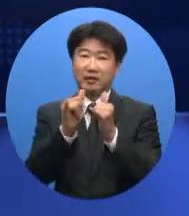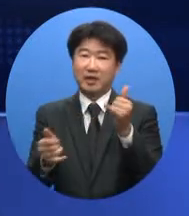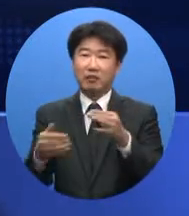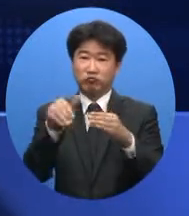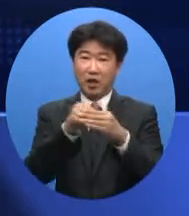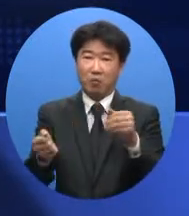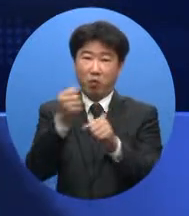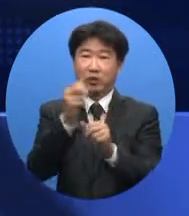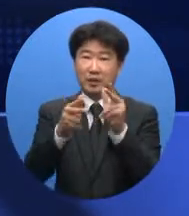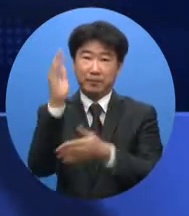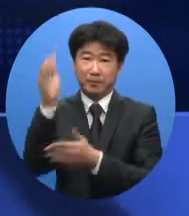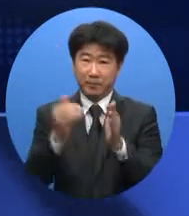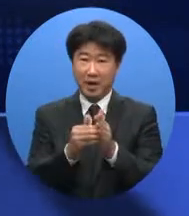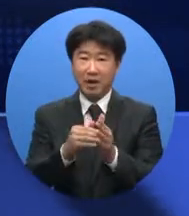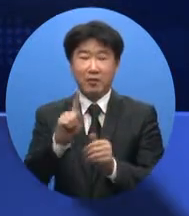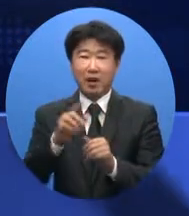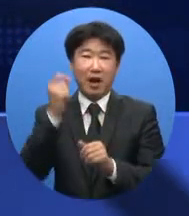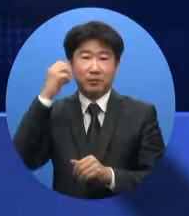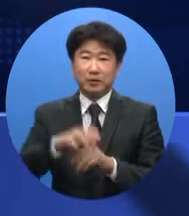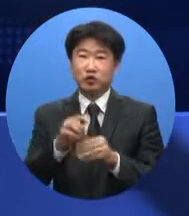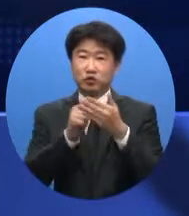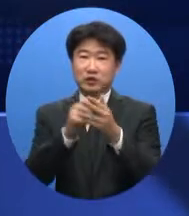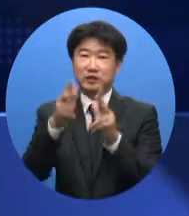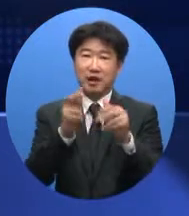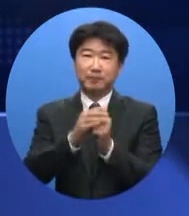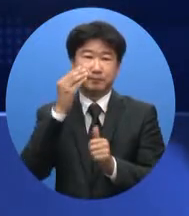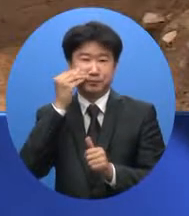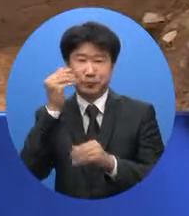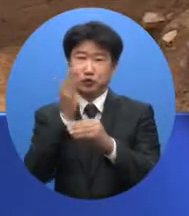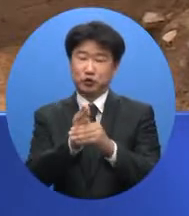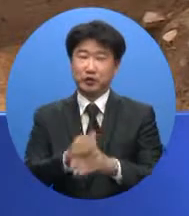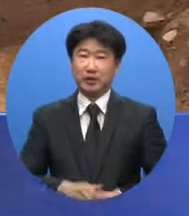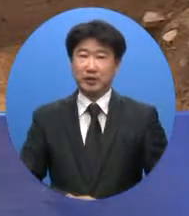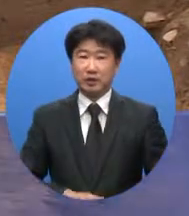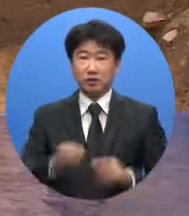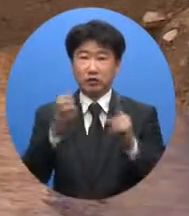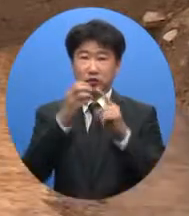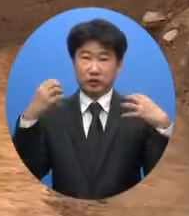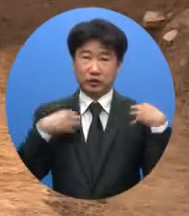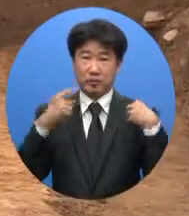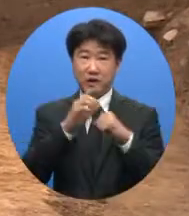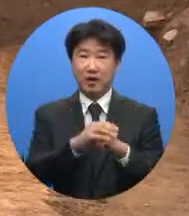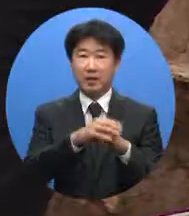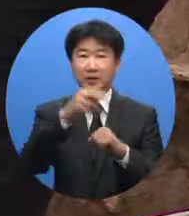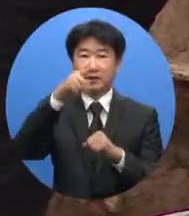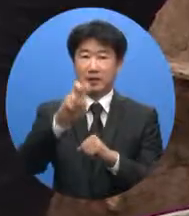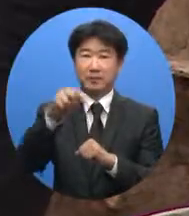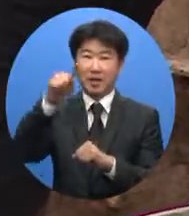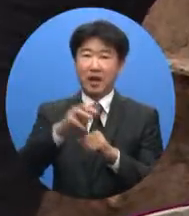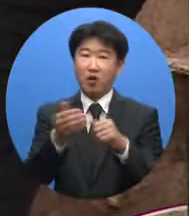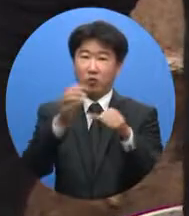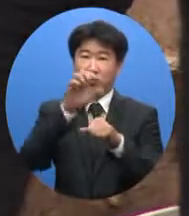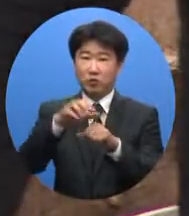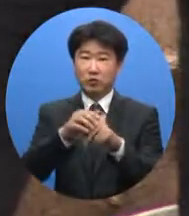언급함에 따라 합천군이 추진하는 사업도 탄력을 받고 있습니다. 군은 옥전고분군과 삼가고분군 등